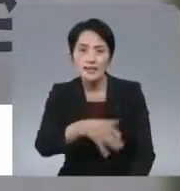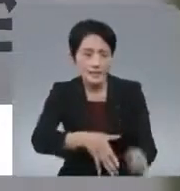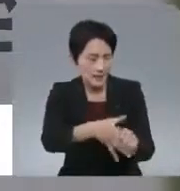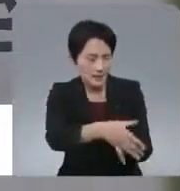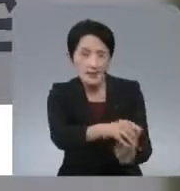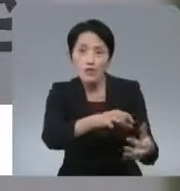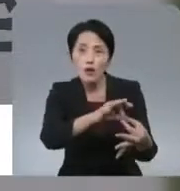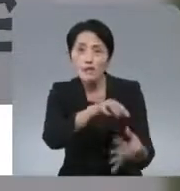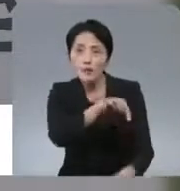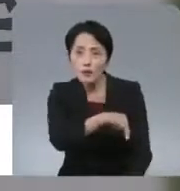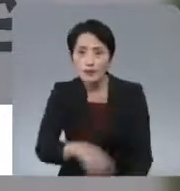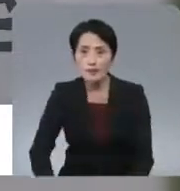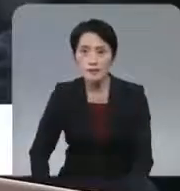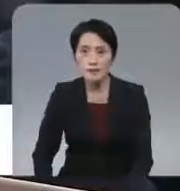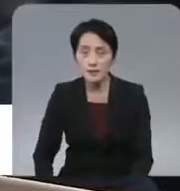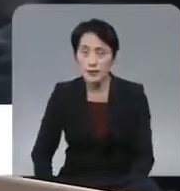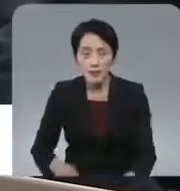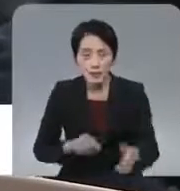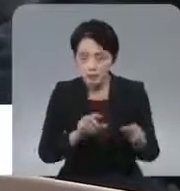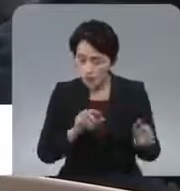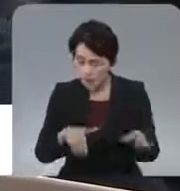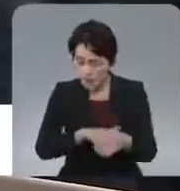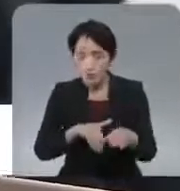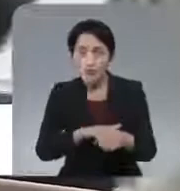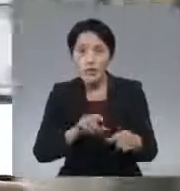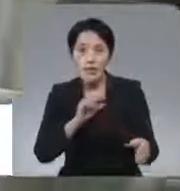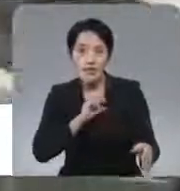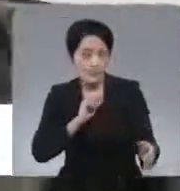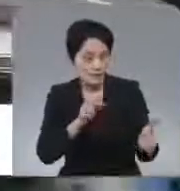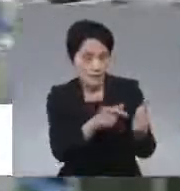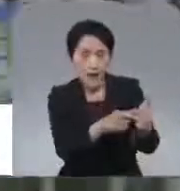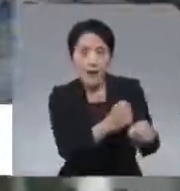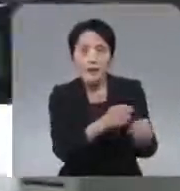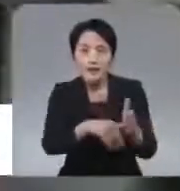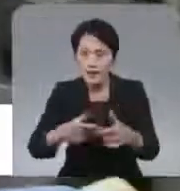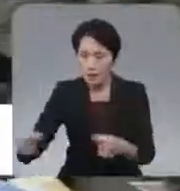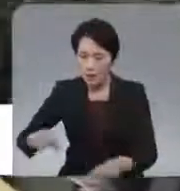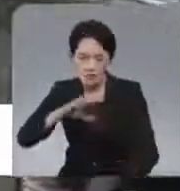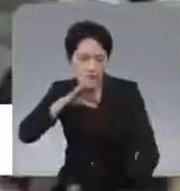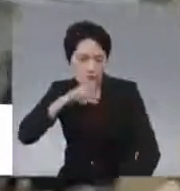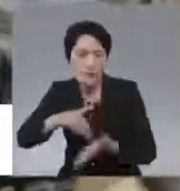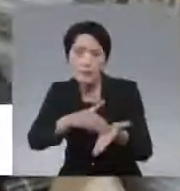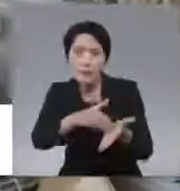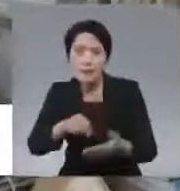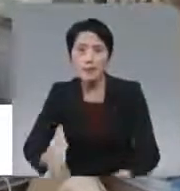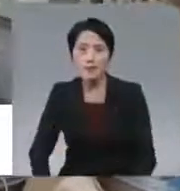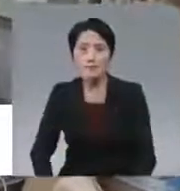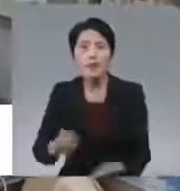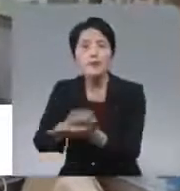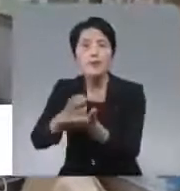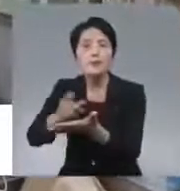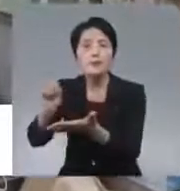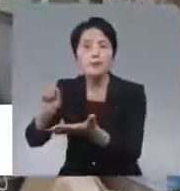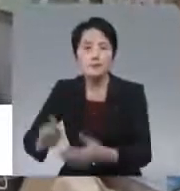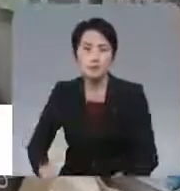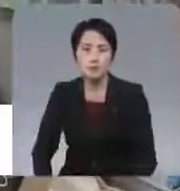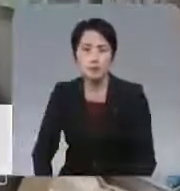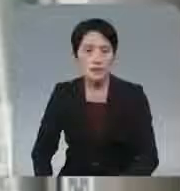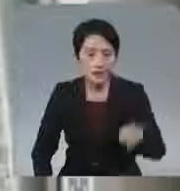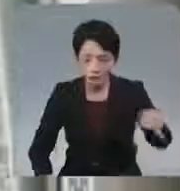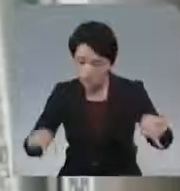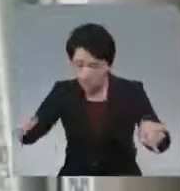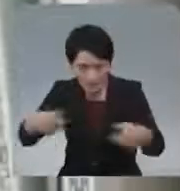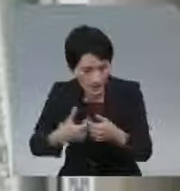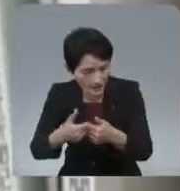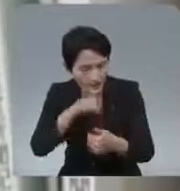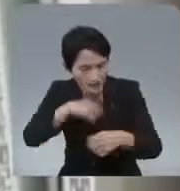cử lên Unesco xét công nhận di sản văn hóa thế giới với ý nghĩa là công đoạn sản xuất vàng thời kỳ edo Tuy nhiên truyền thông Nhật